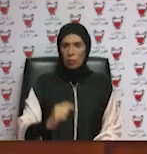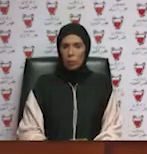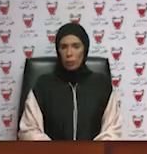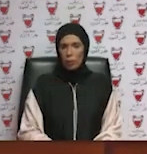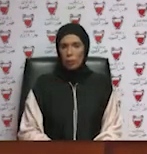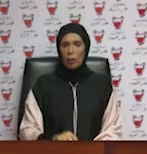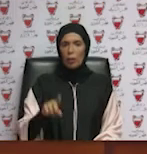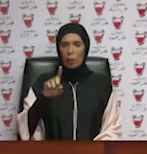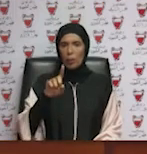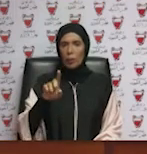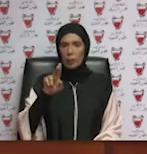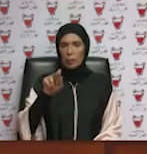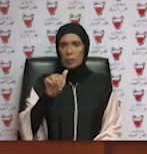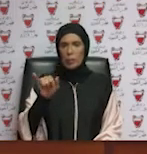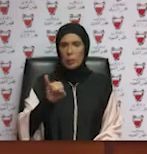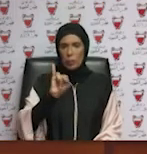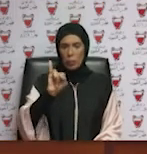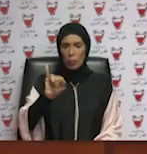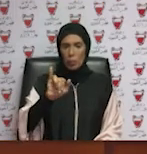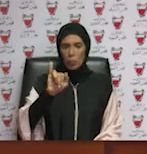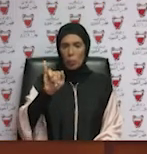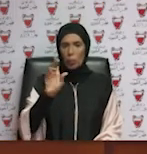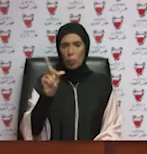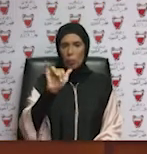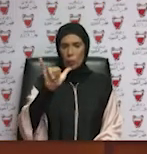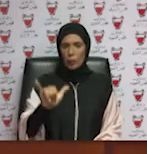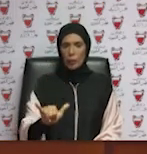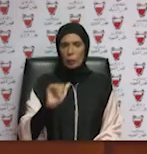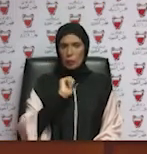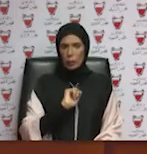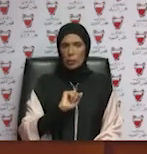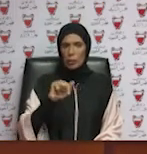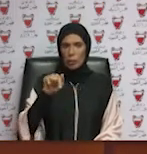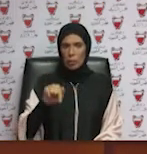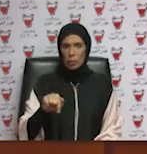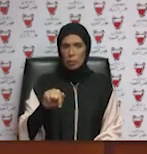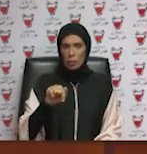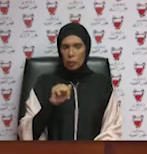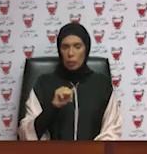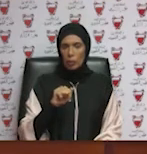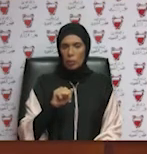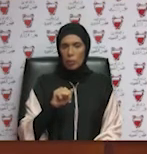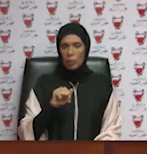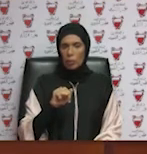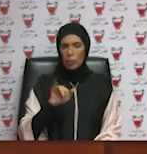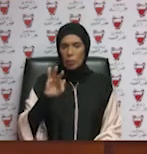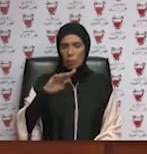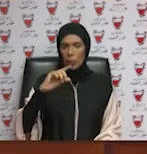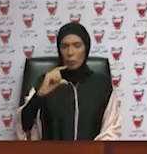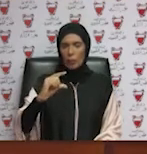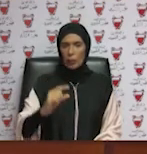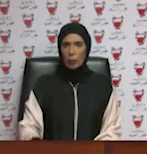ابتسام محمد دلال، منى يوسف المؤيد، عبد الرحمن محمد جمشير، الدكتور محمد علي